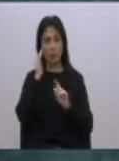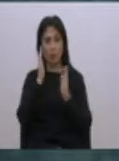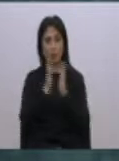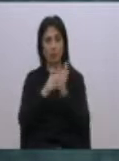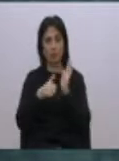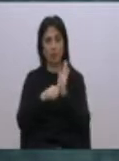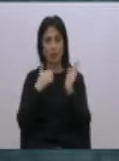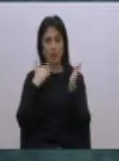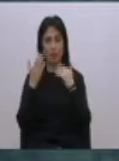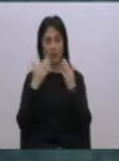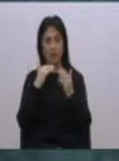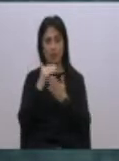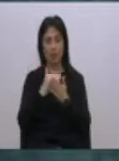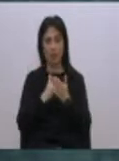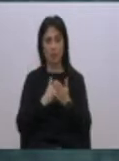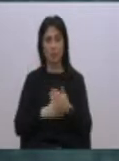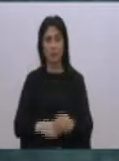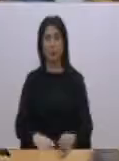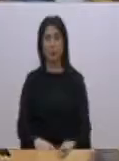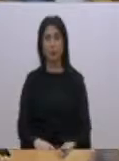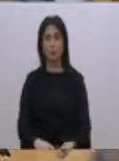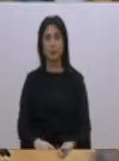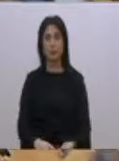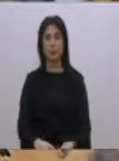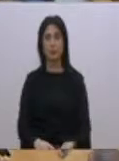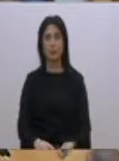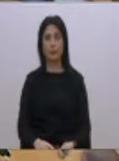to chartot kenchiskis rejime.